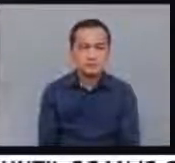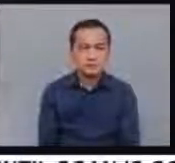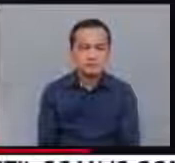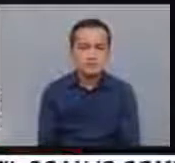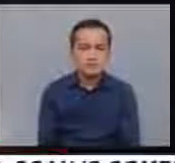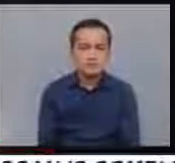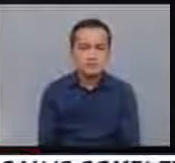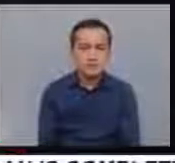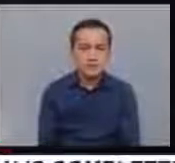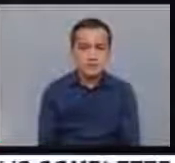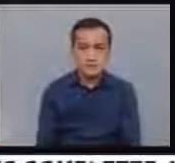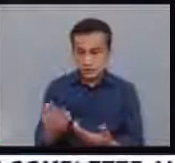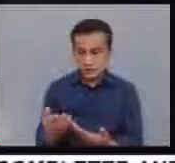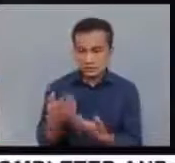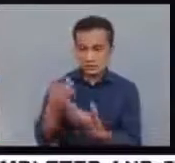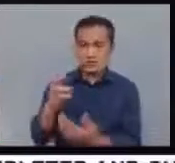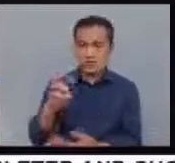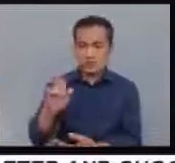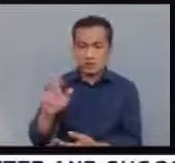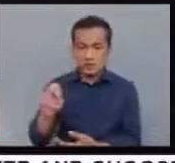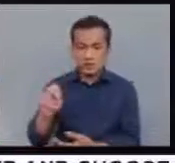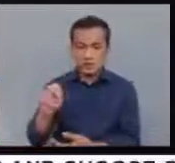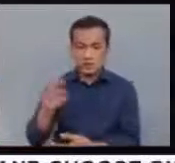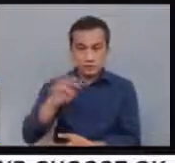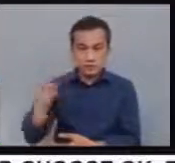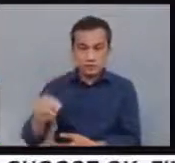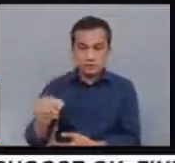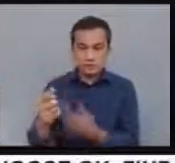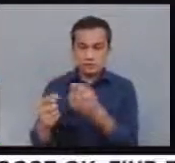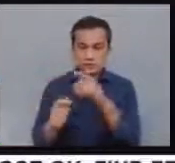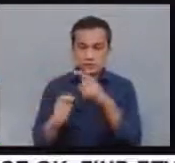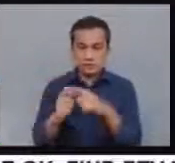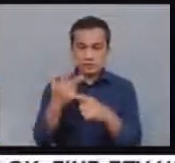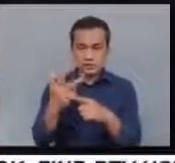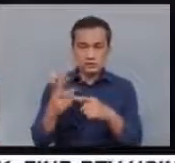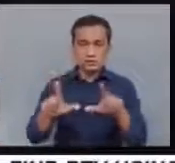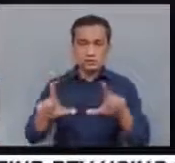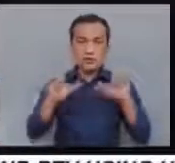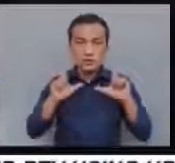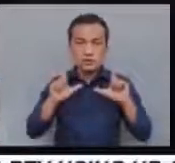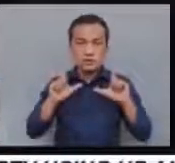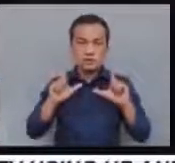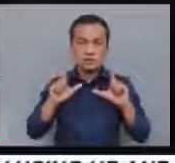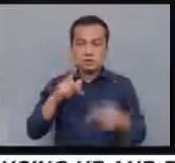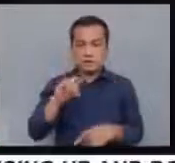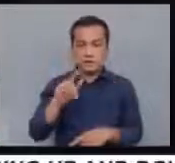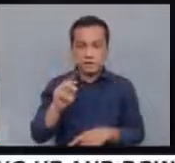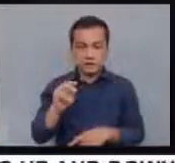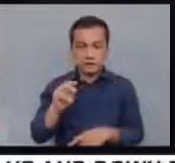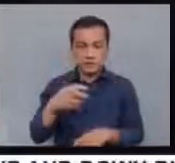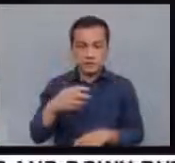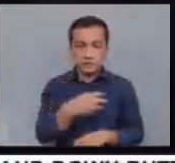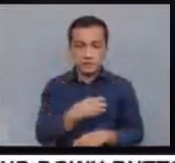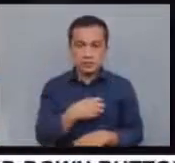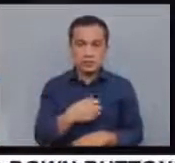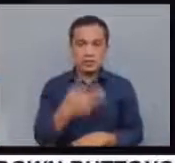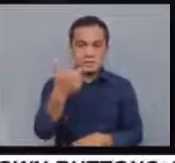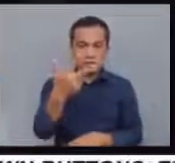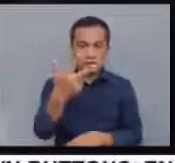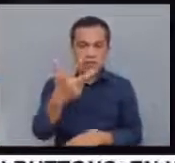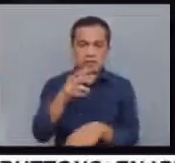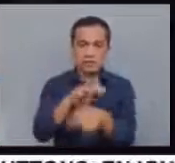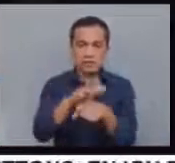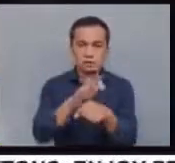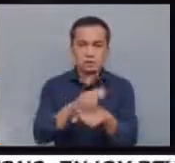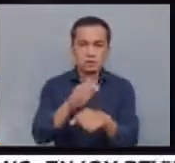Sinilbihan ng warrant of arrest sa Pandakan, Maynila, ang top 3 most wanted na Pandakan Police Station. Dahil sa 3 counts ng kasong rape itong Lunes ng